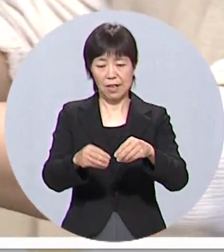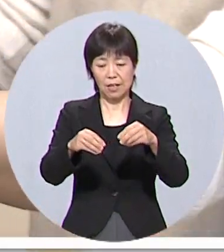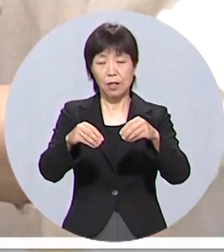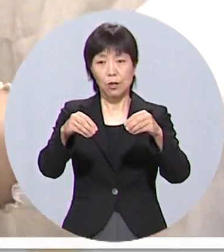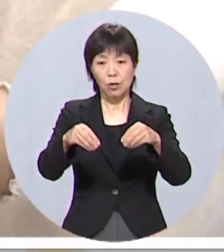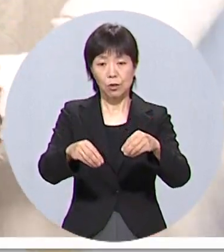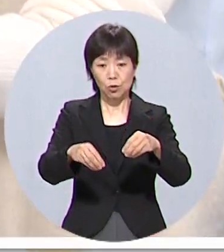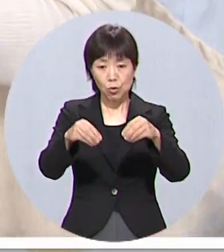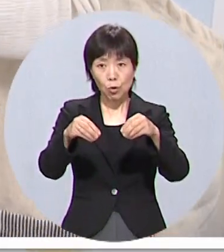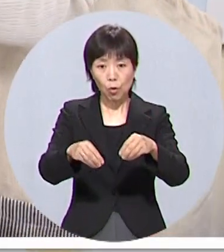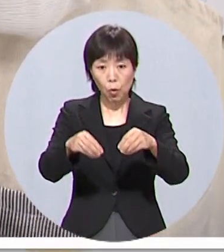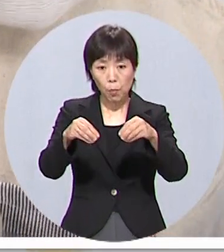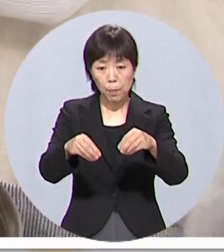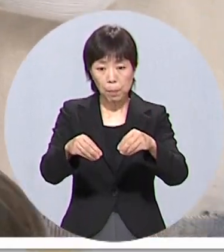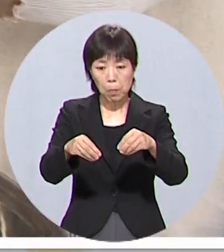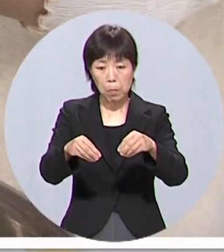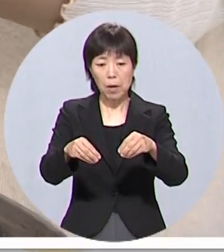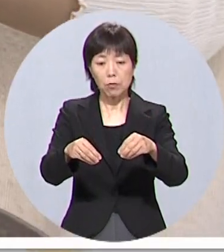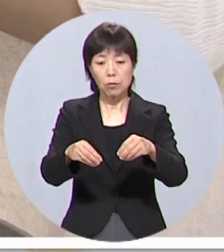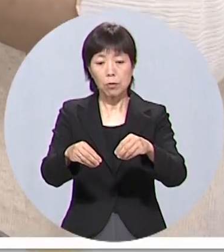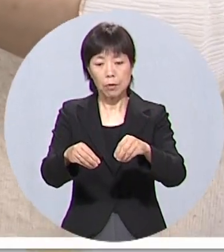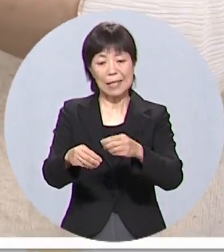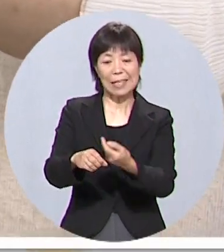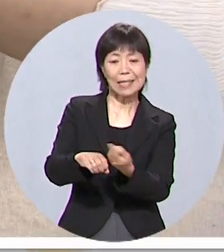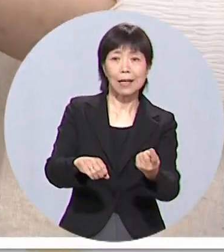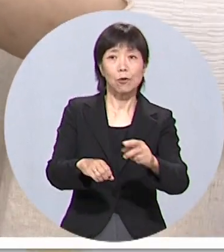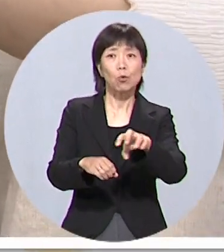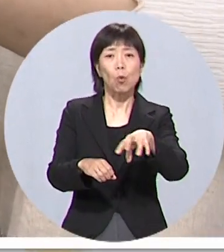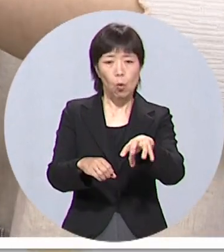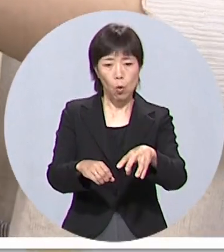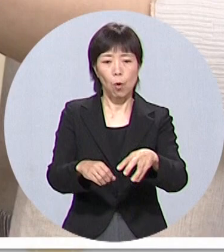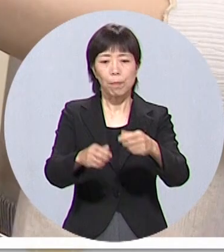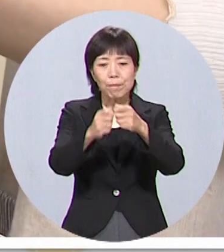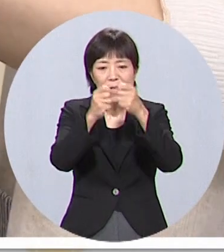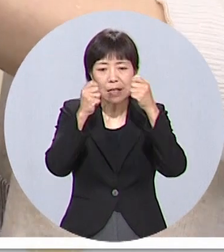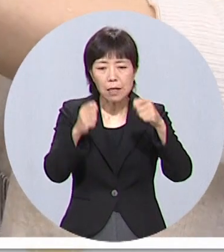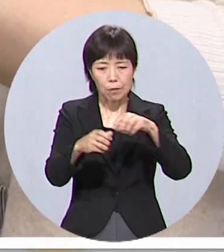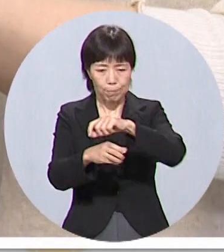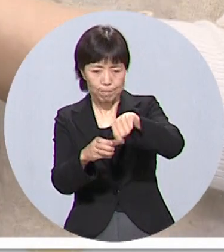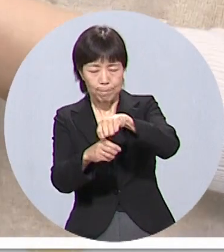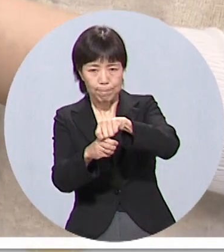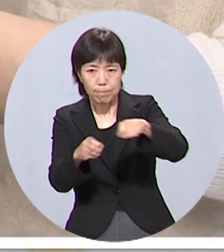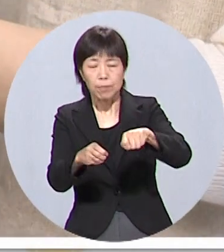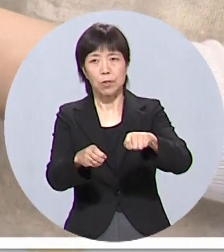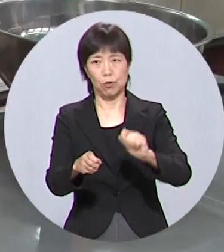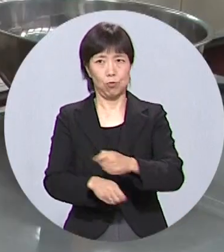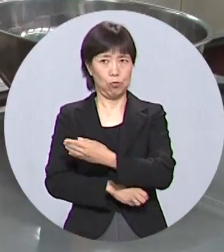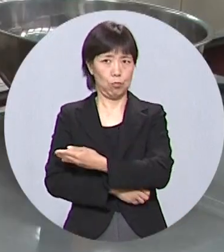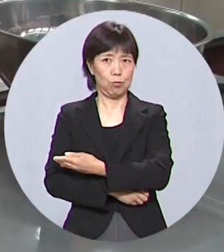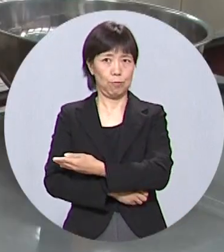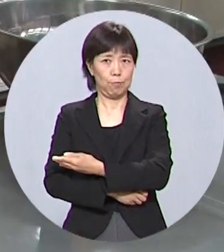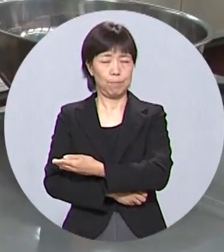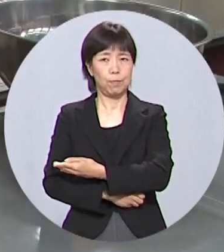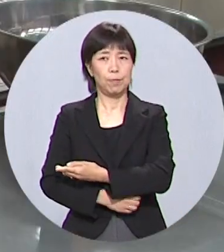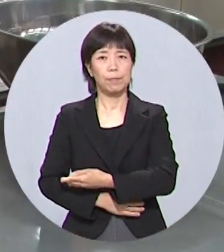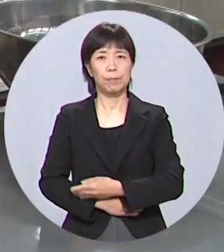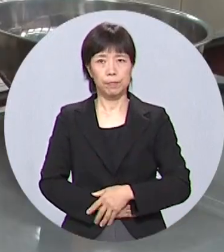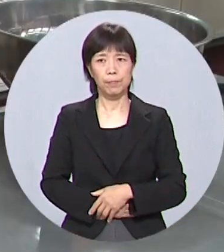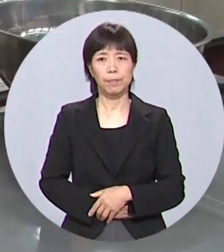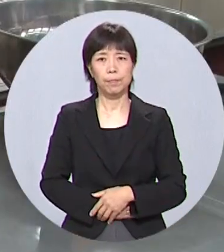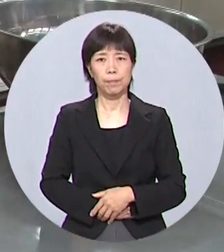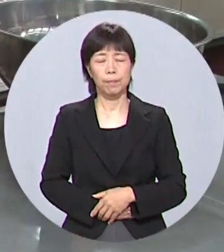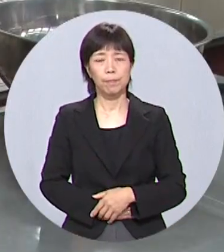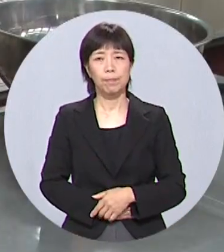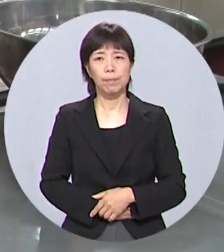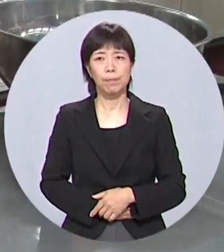めたい部分だけ染まるよう、それ以外の部分を覆うことも重要なんだそうです。 ではこ